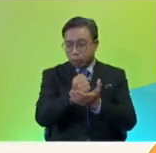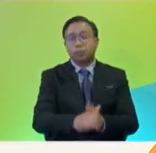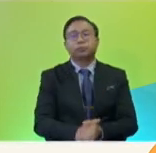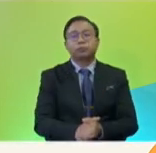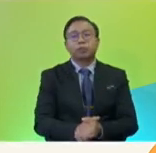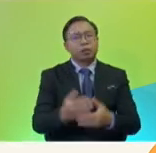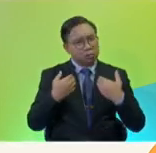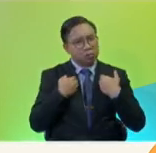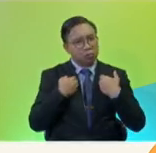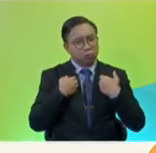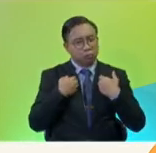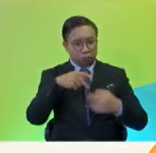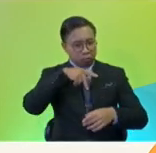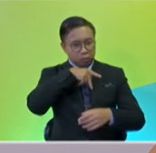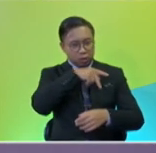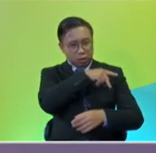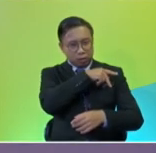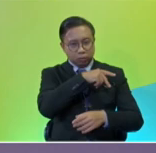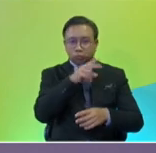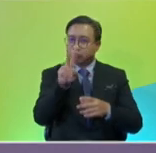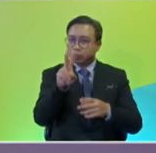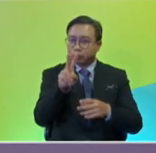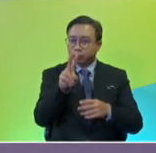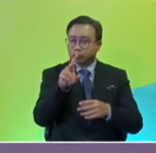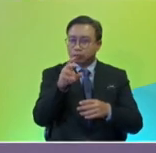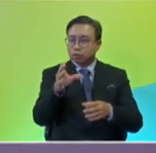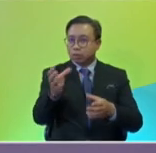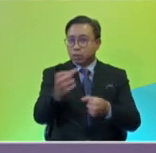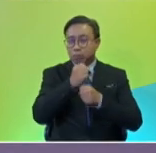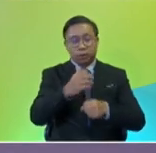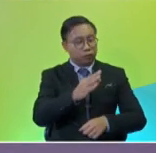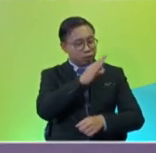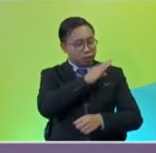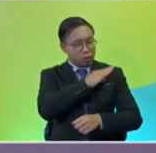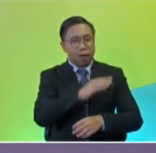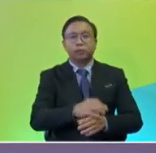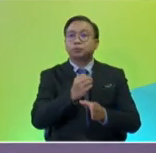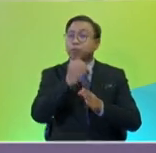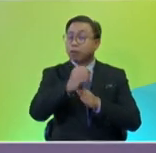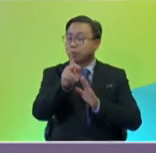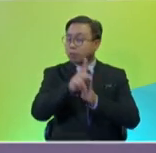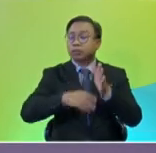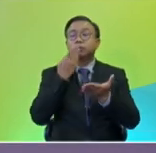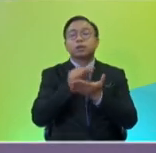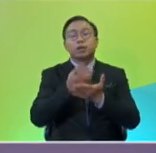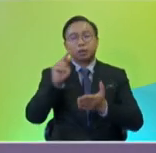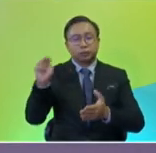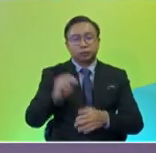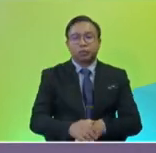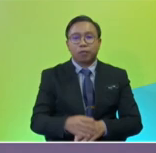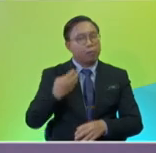gabung tenaganya untuk mendapatkan sedikit faedah ataupun kebaikan. Jadi mereka